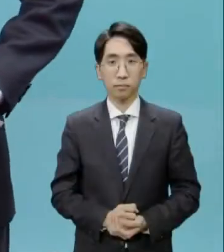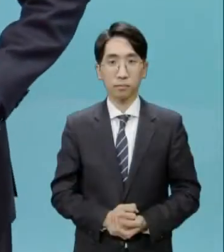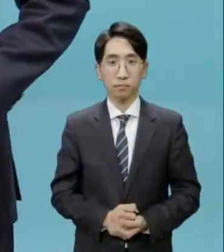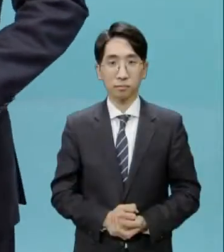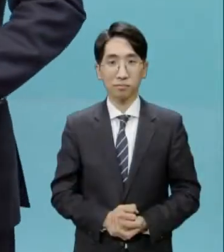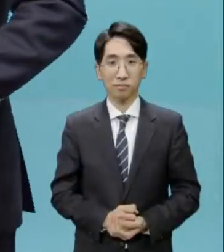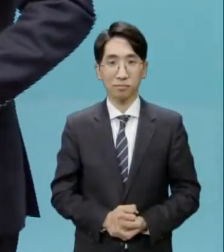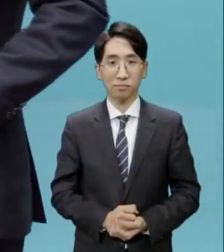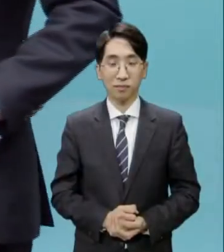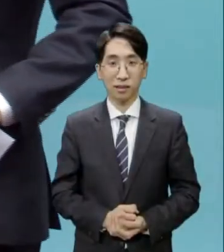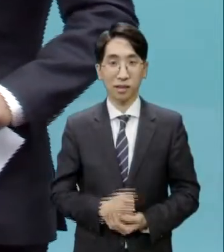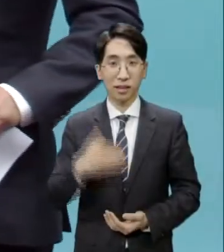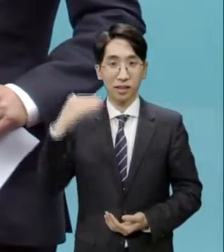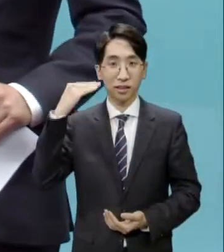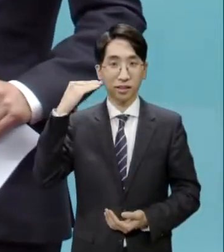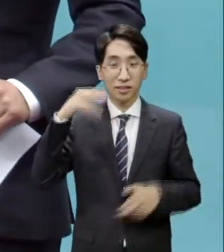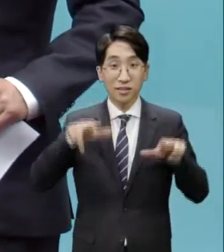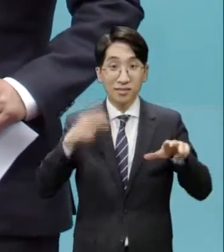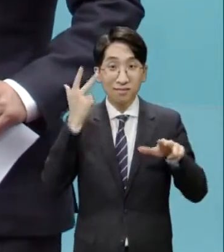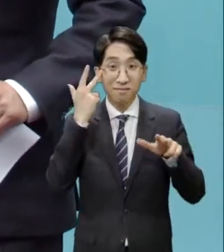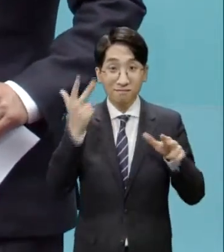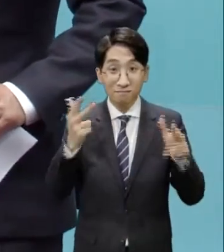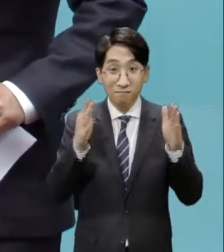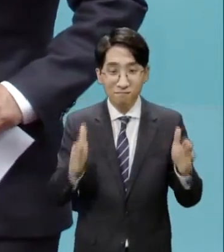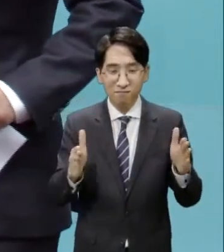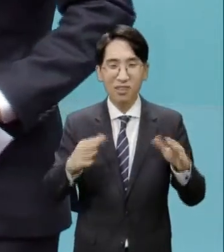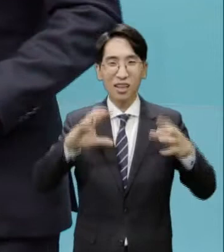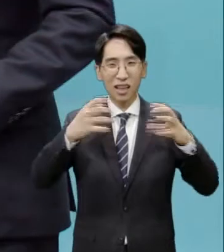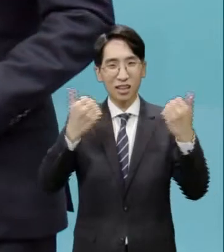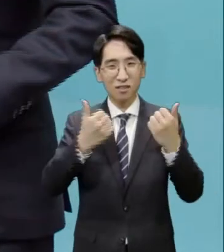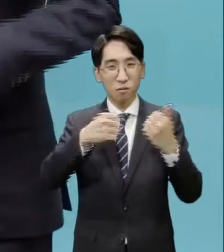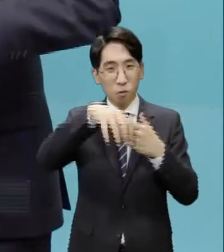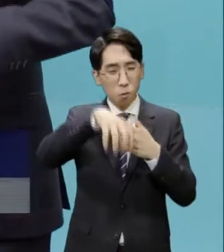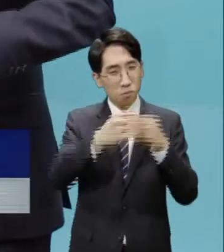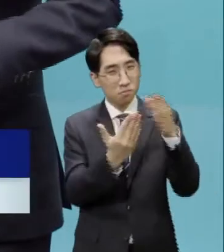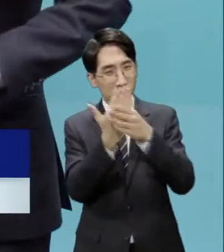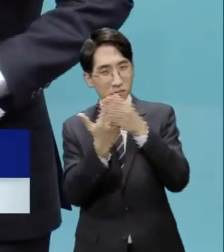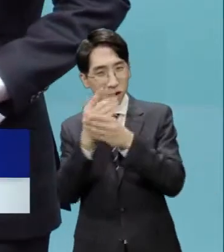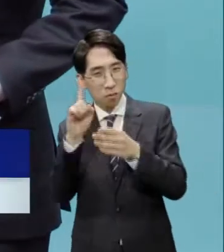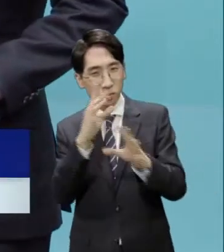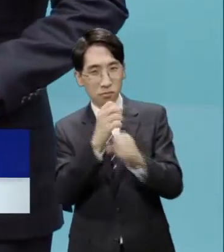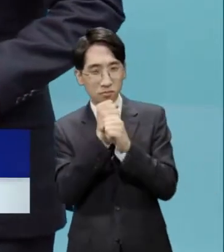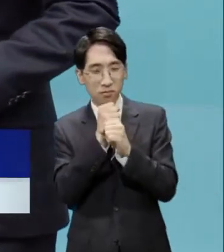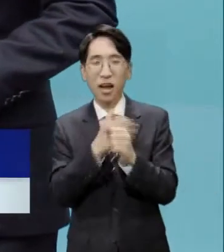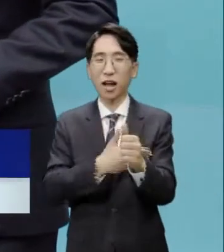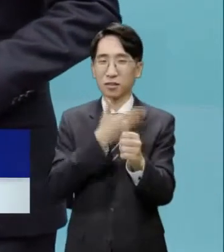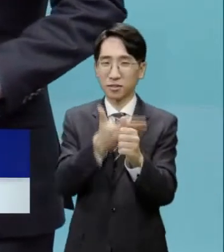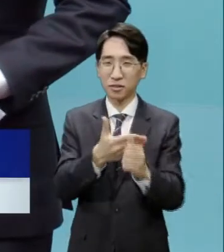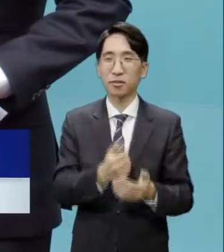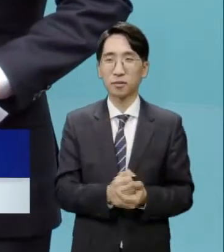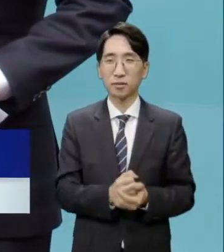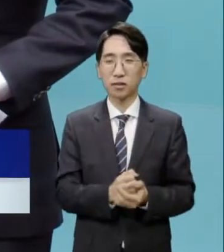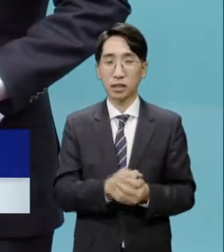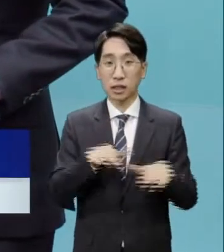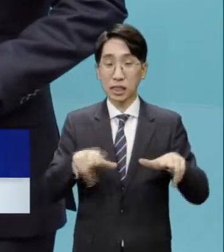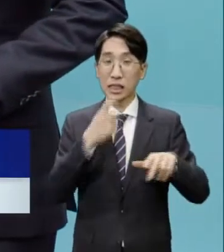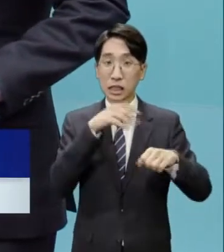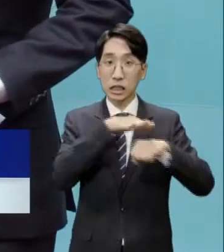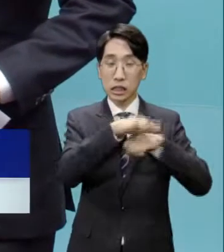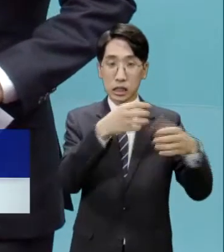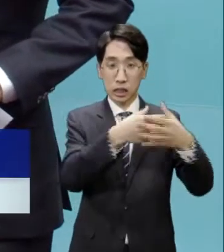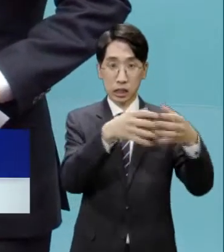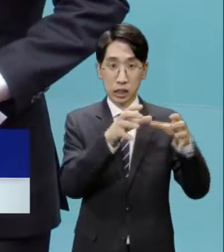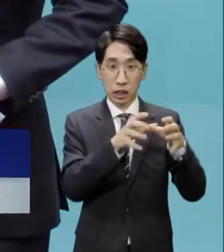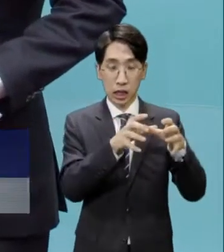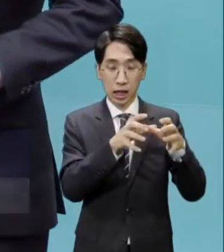한주간 국회 슈를 5분안에 정리해드립니다 자 이번 국회에서는 교섭단체 대표연설 있었는데요 민주당 김태년 통합 땅